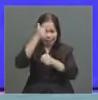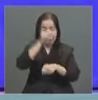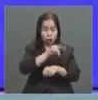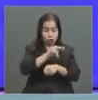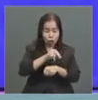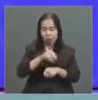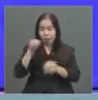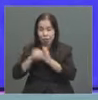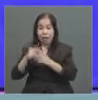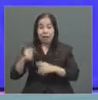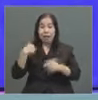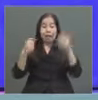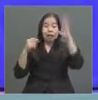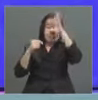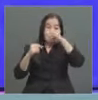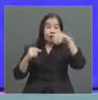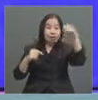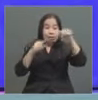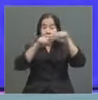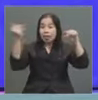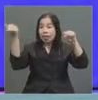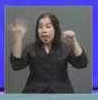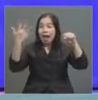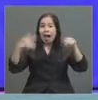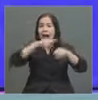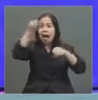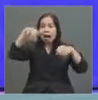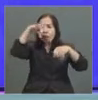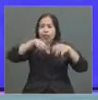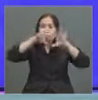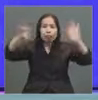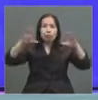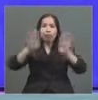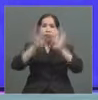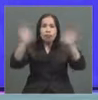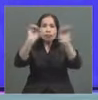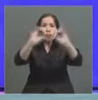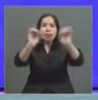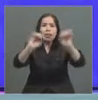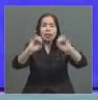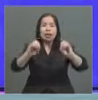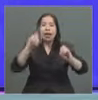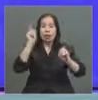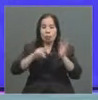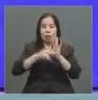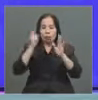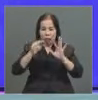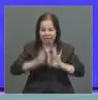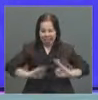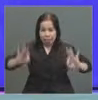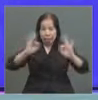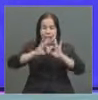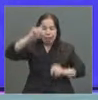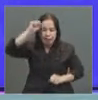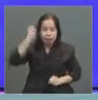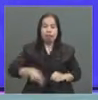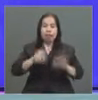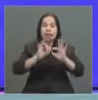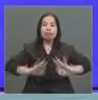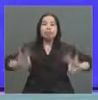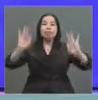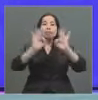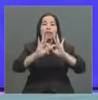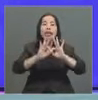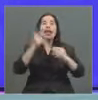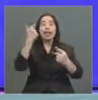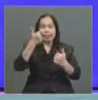านี้มันคงไม่มีบริษัทที่ไหนเปิดสวนราชการที่ไหนก็ไม่เปิดงั้นคนจะเดินทางต้องจำเป็นโดยแท้อย่างที่ผมนำเรียนครับ